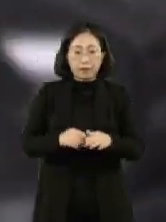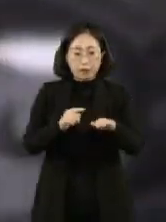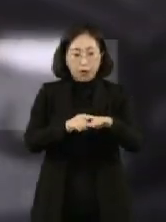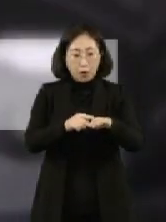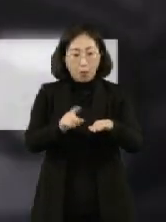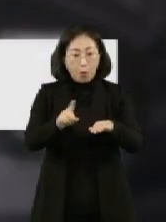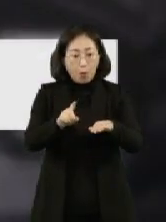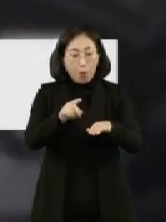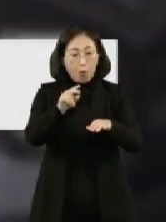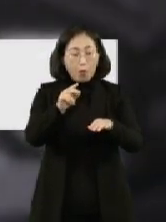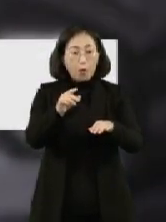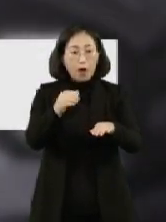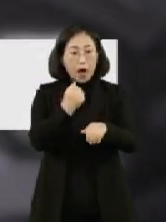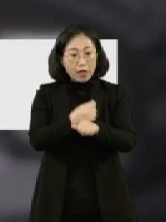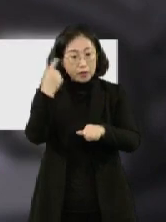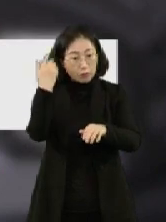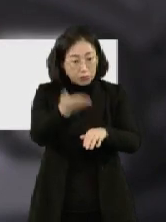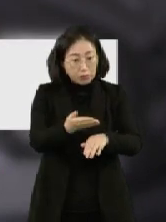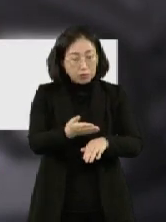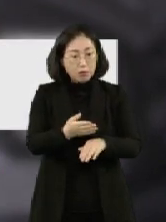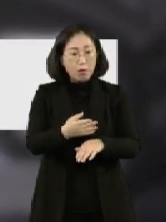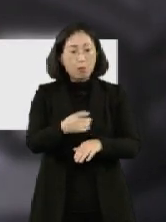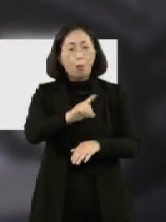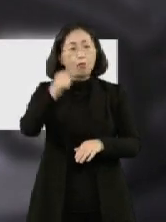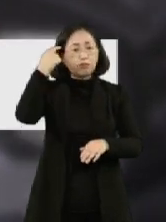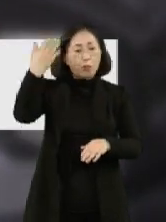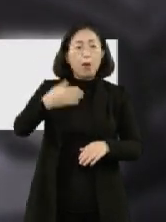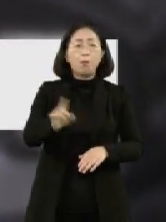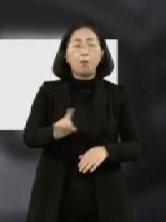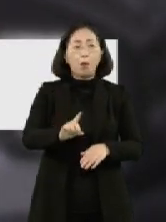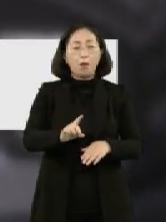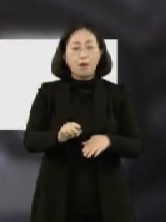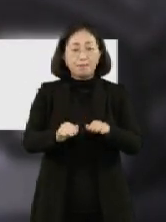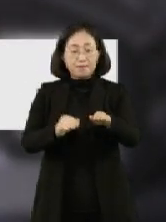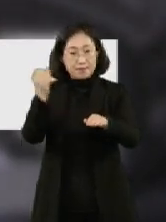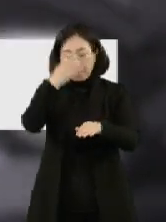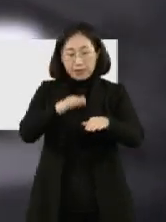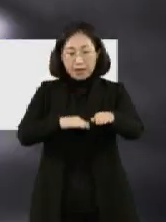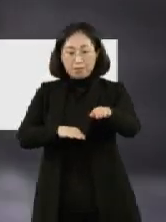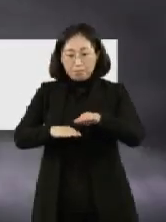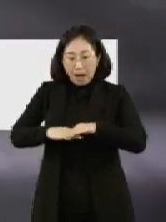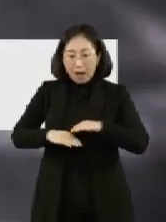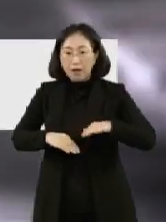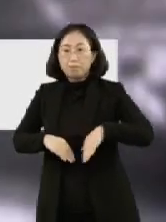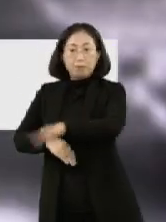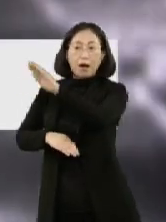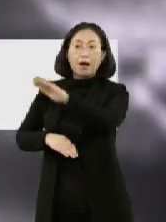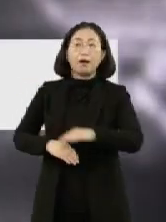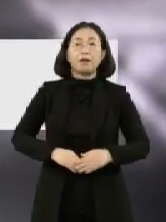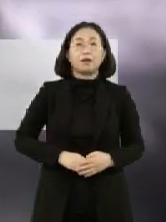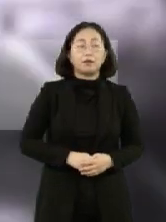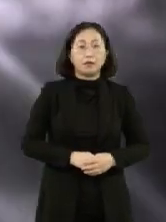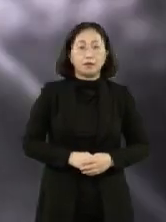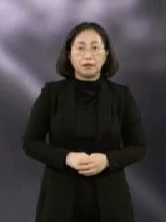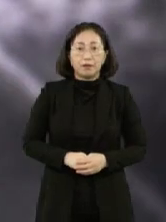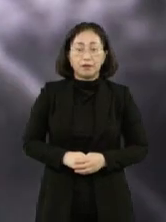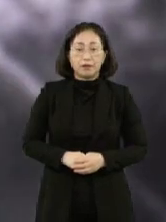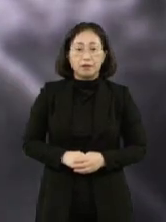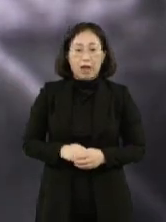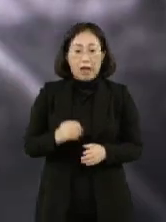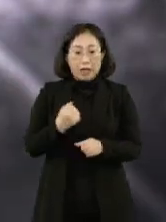바람이 3명 이렇게 그러니까 나한테 랙에 하면 야 그냥 굿즈 메타가 찾 그대 돼 갈 거 그게 굉장히 어색하게 해 봐야 되니까